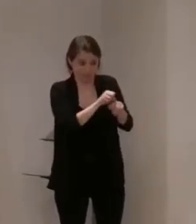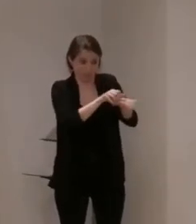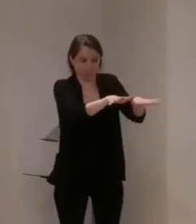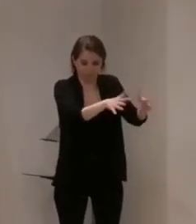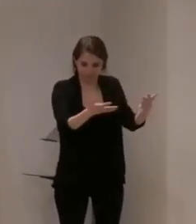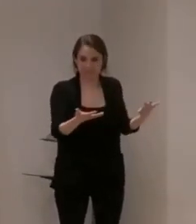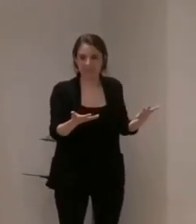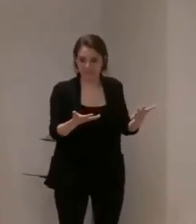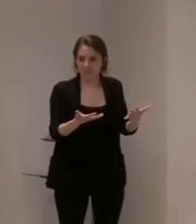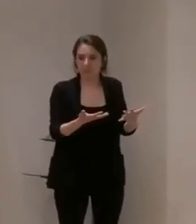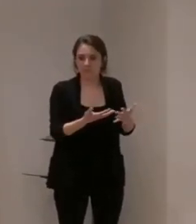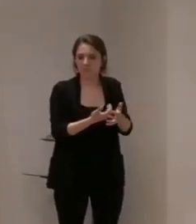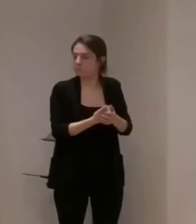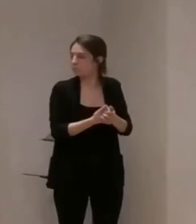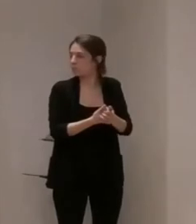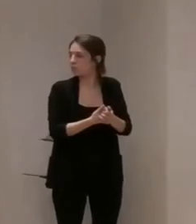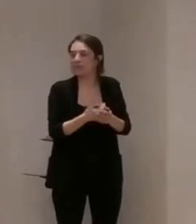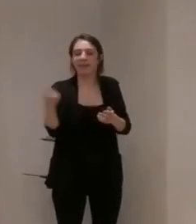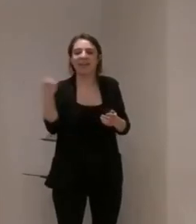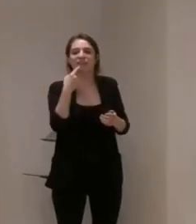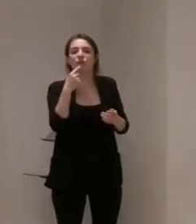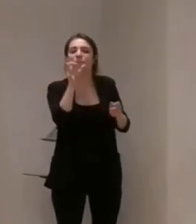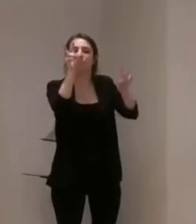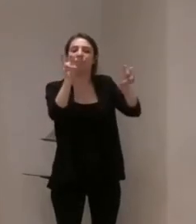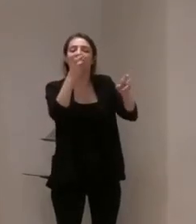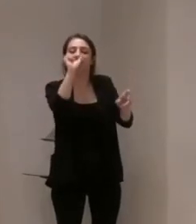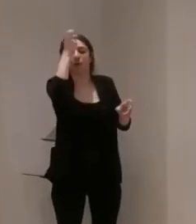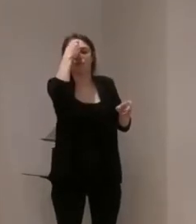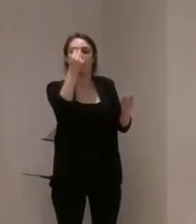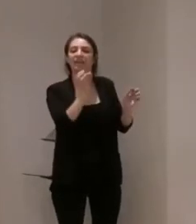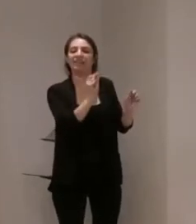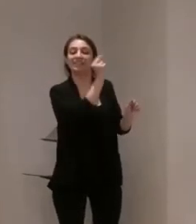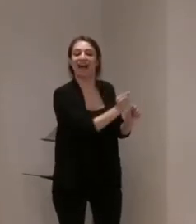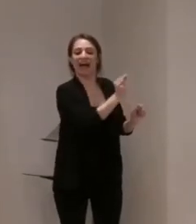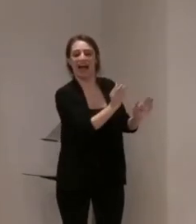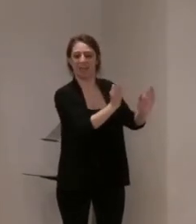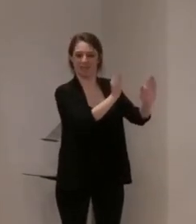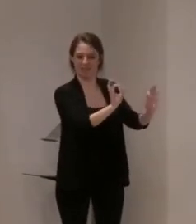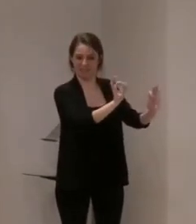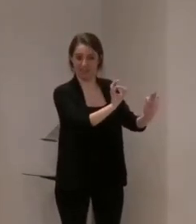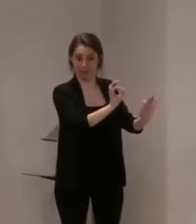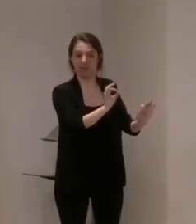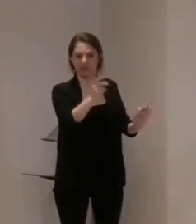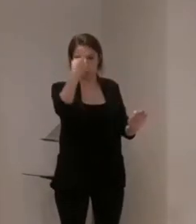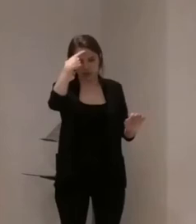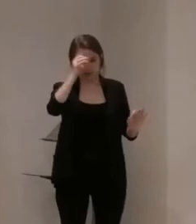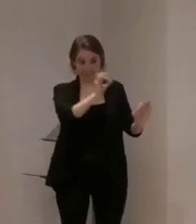Aquest sagrat que dius, perquè quan hi va haver totes les manifestacions